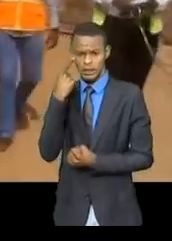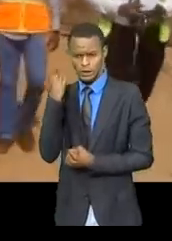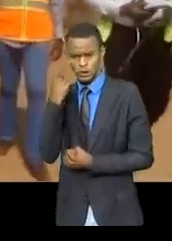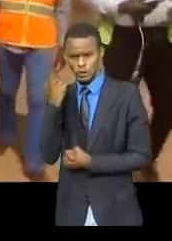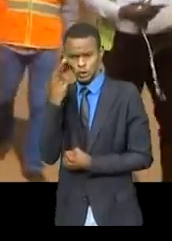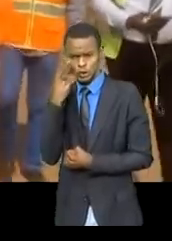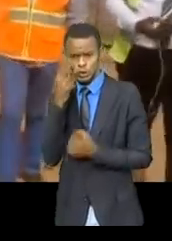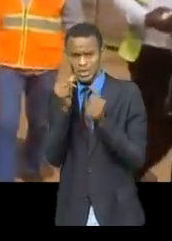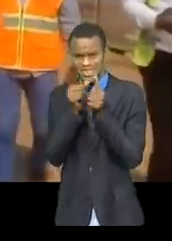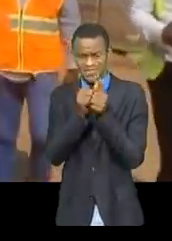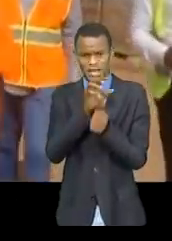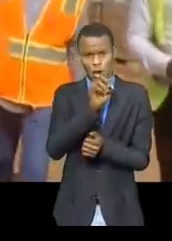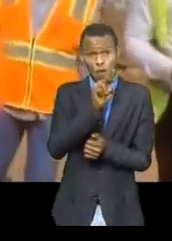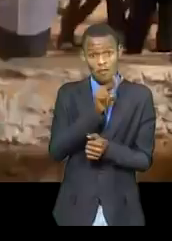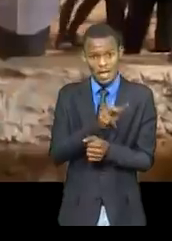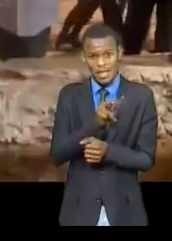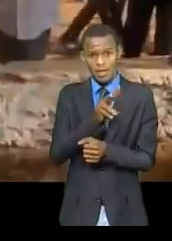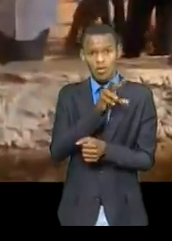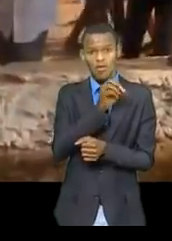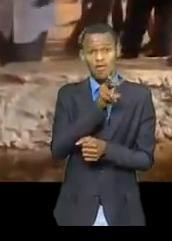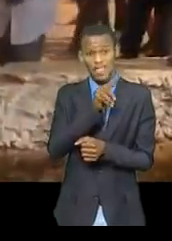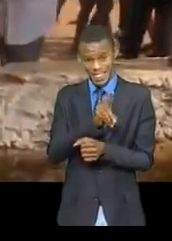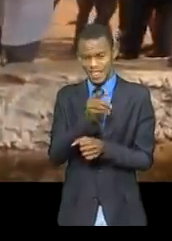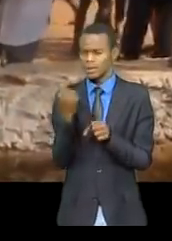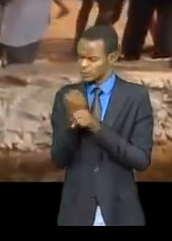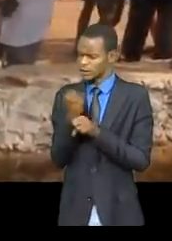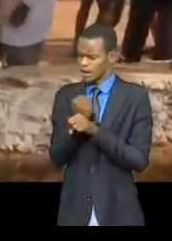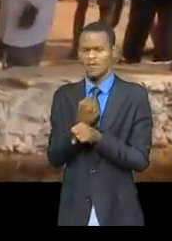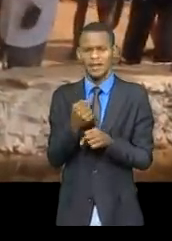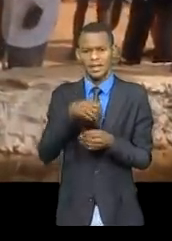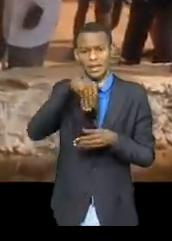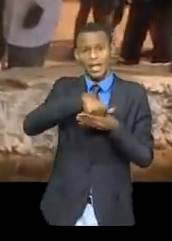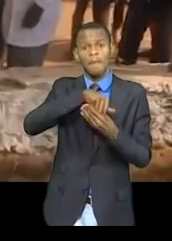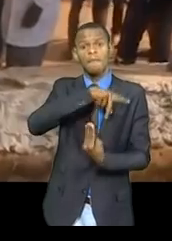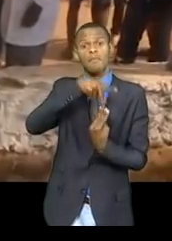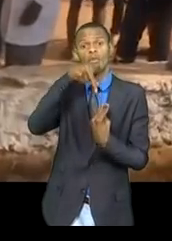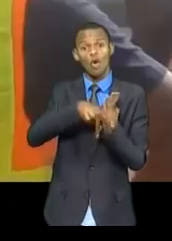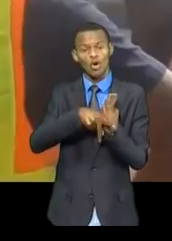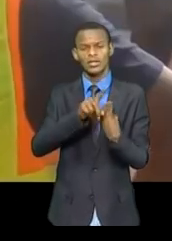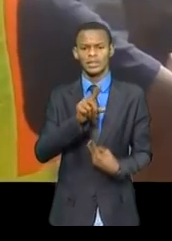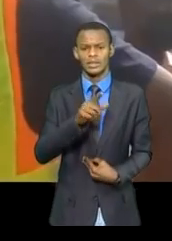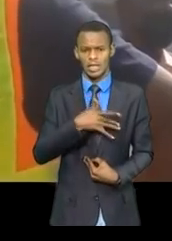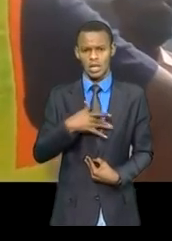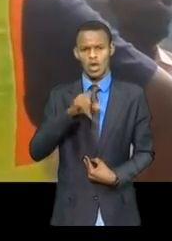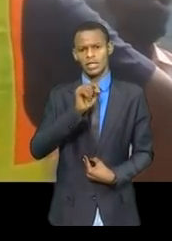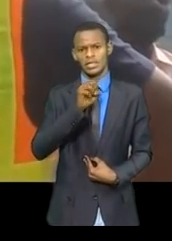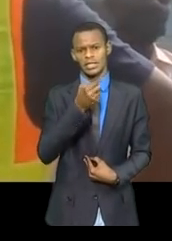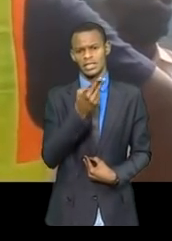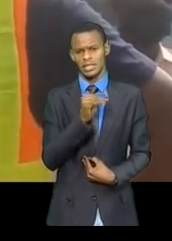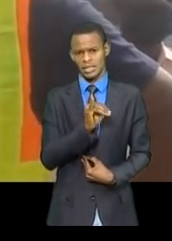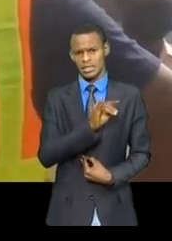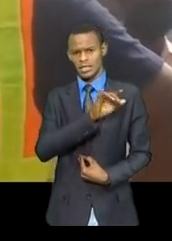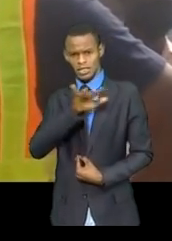l'OVD, Office de voirie et drainage, dans le cadre du projet Chilegelou, entendait pilote initié par le chef de l'État, et ceux de